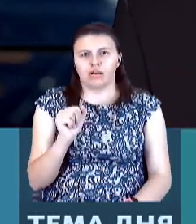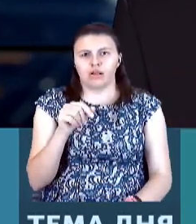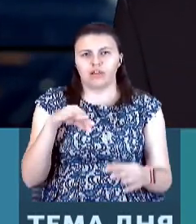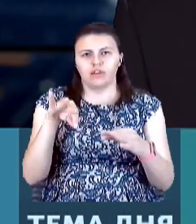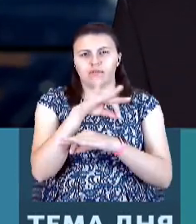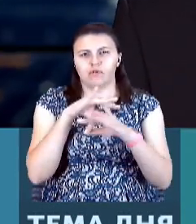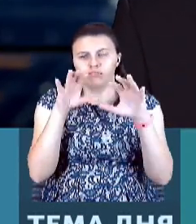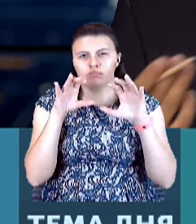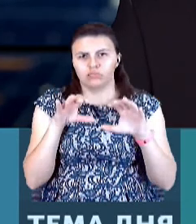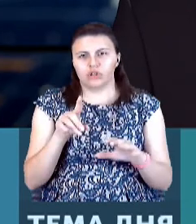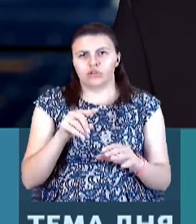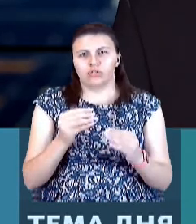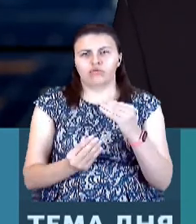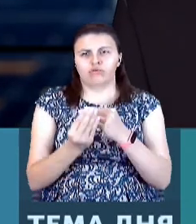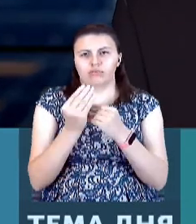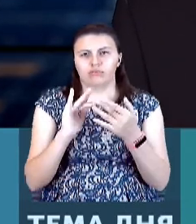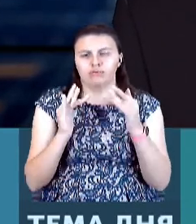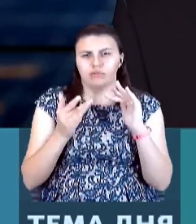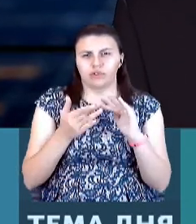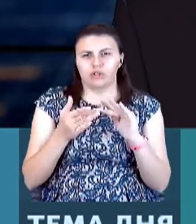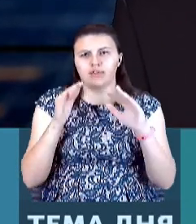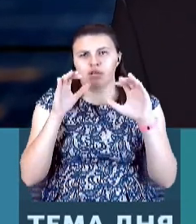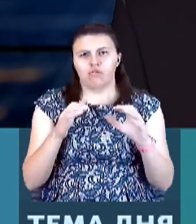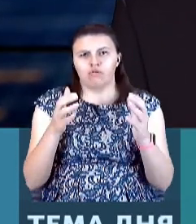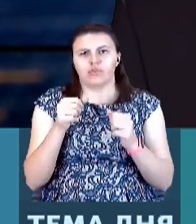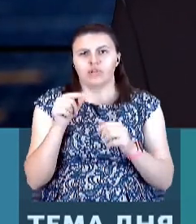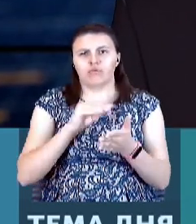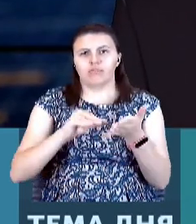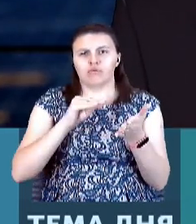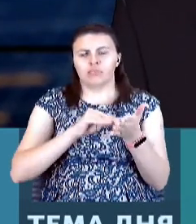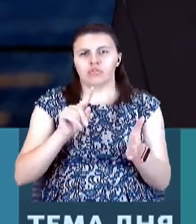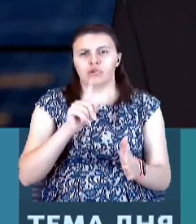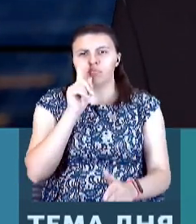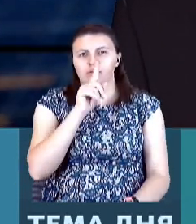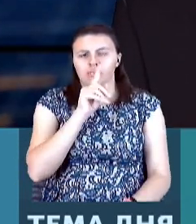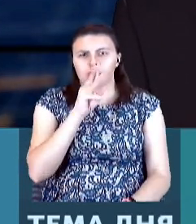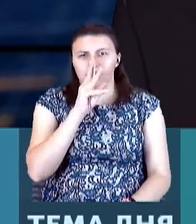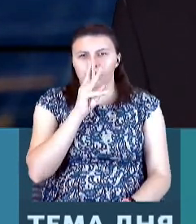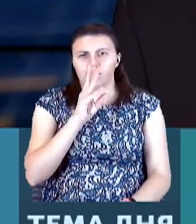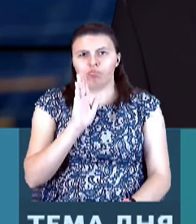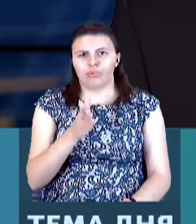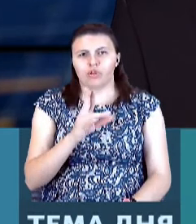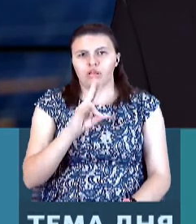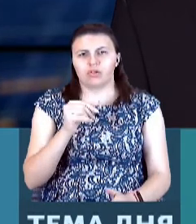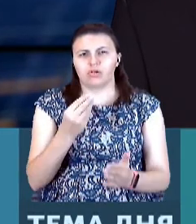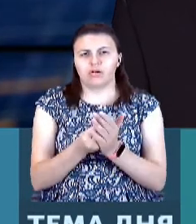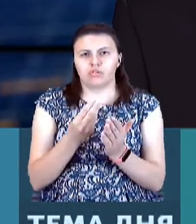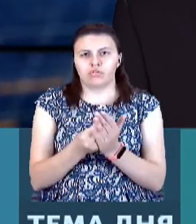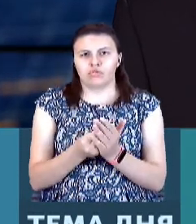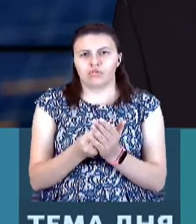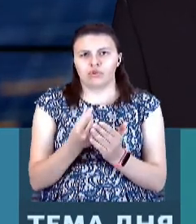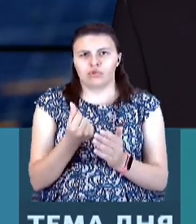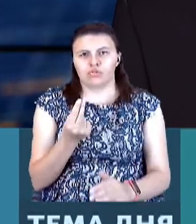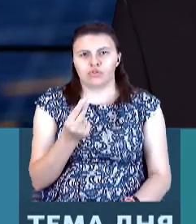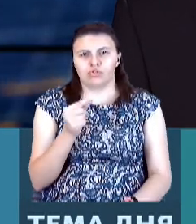який опублікований на сайті, нині вже закон прийнятий, там зазначено, що підвищення мінімальної заробітної плати відбудеться за рахунок грошей, які